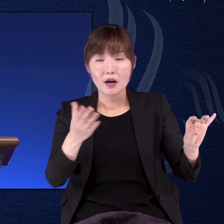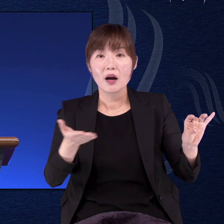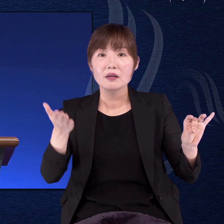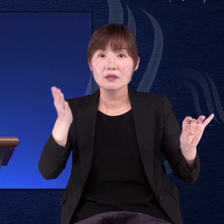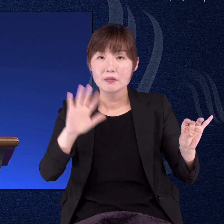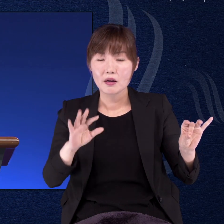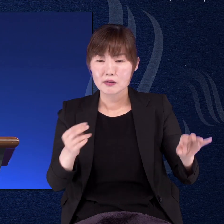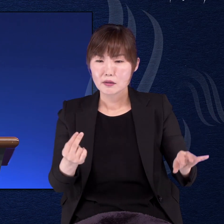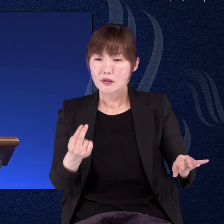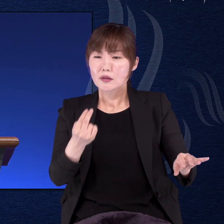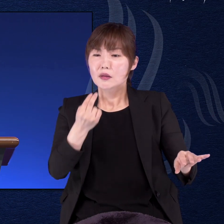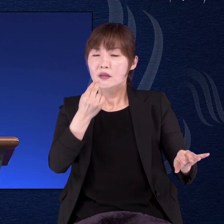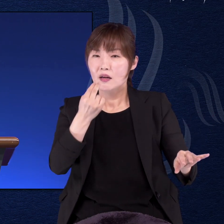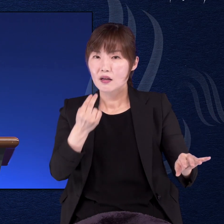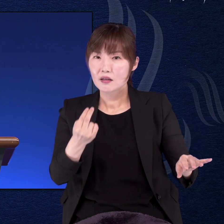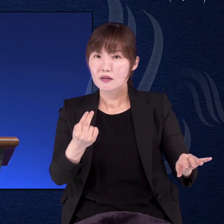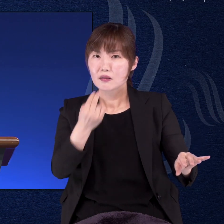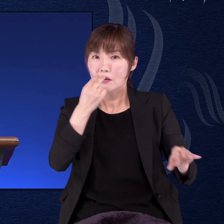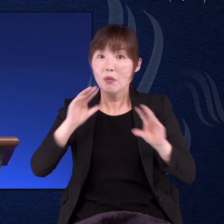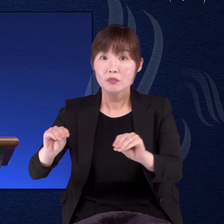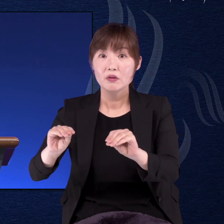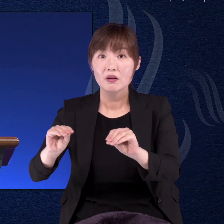멈추면 생명이 끝나는 거잖아요.